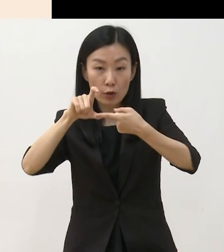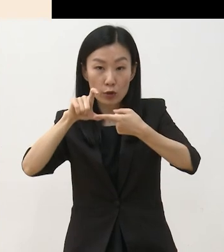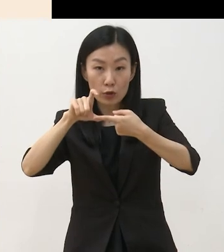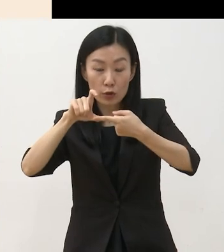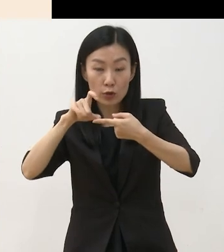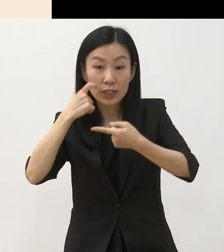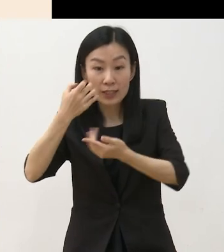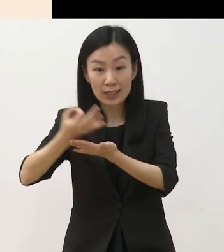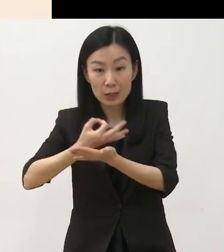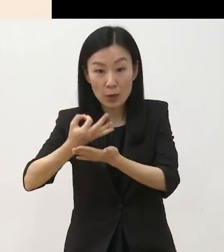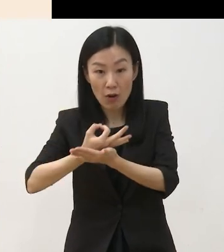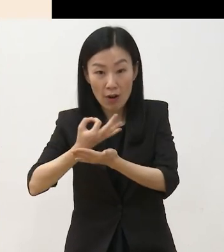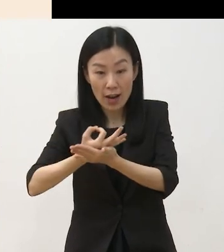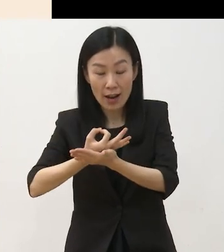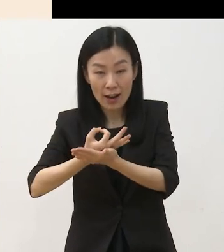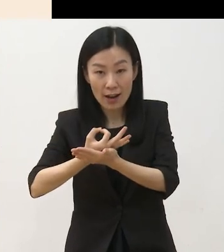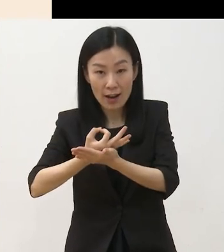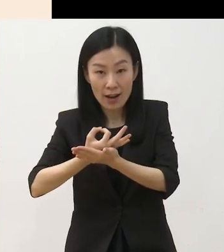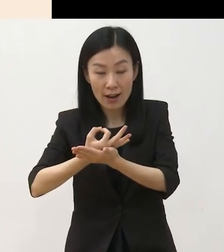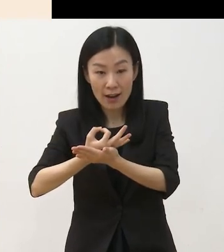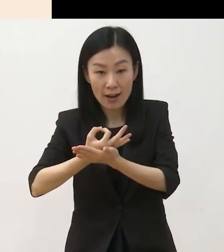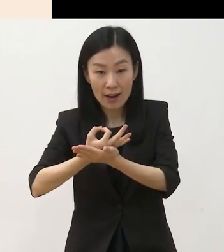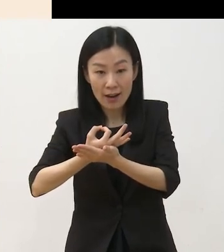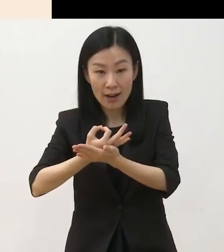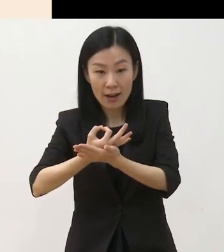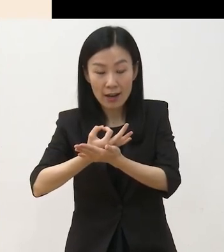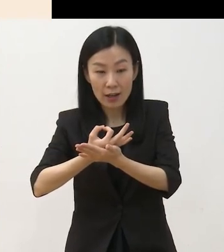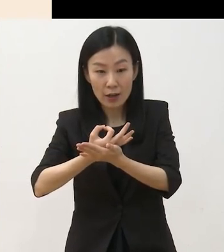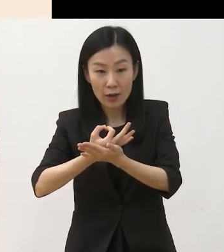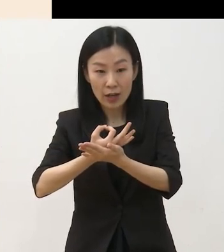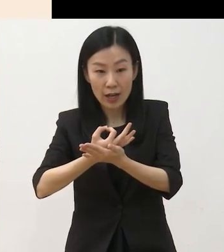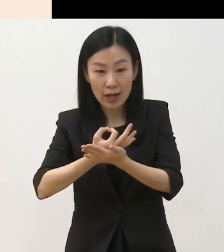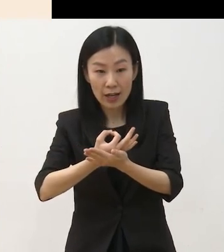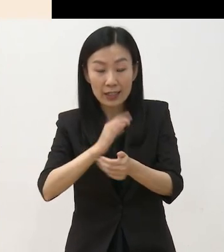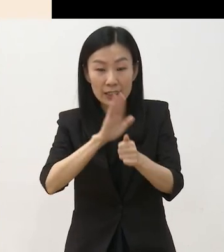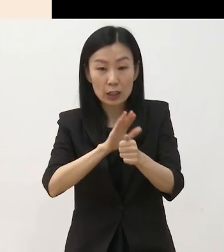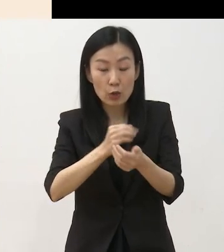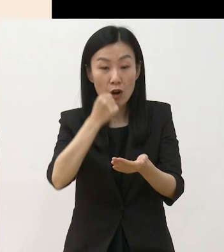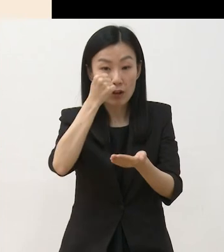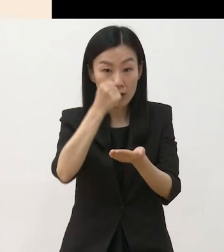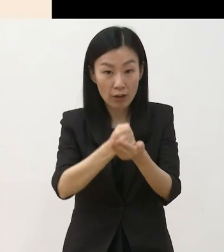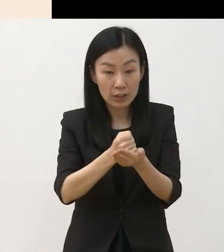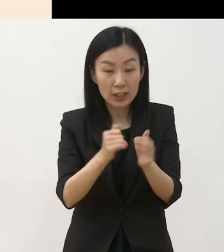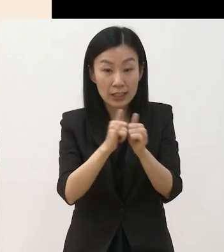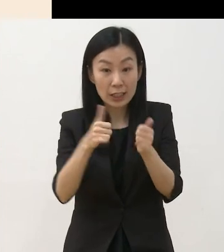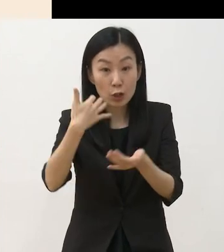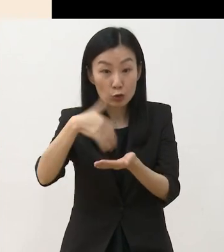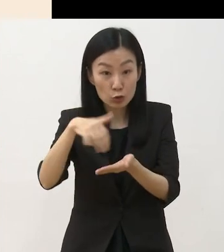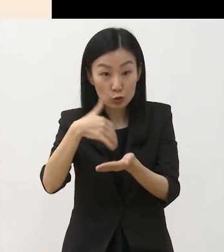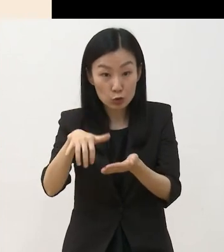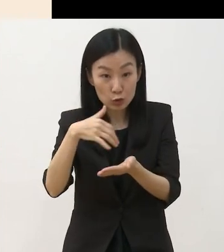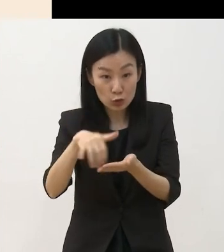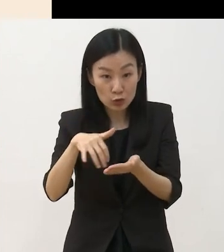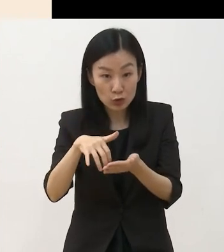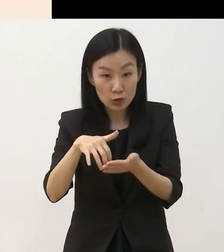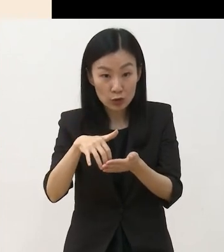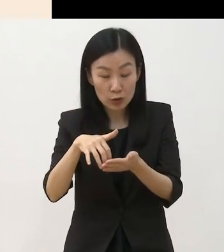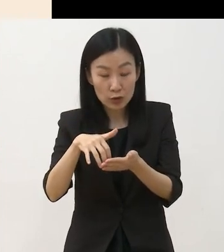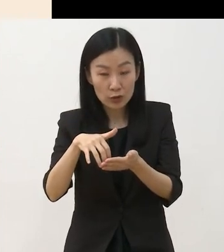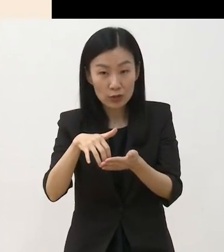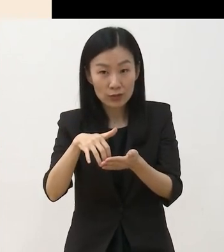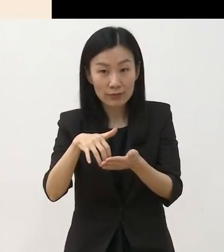급여액과 지원 결정 인원수를 곱한 월평균 급여액을